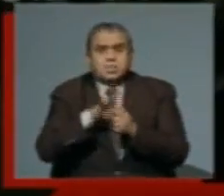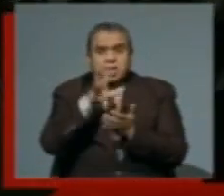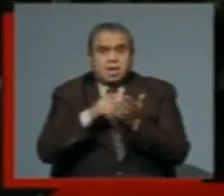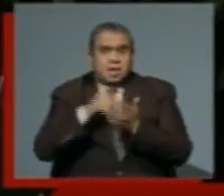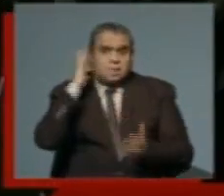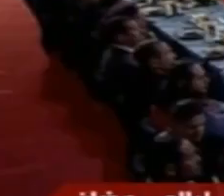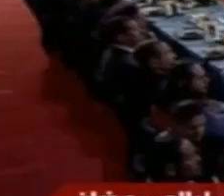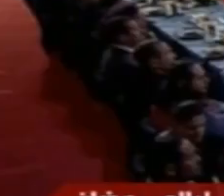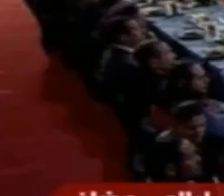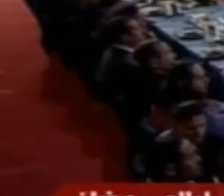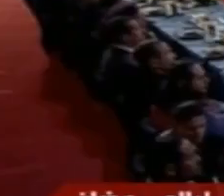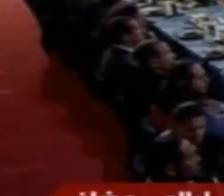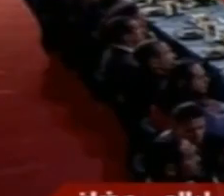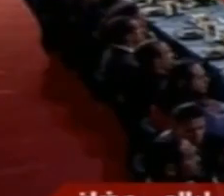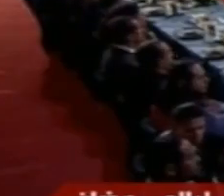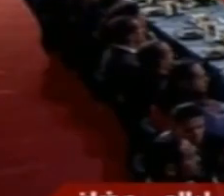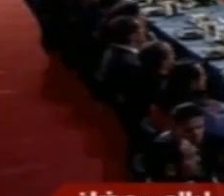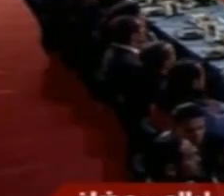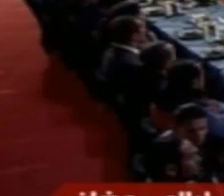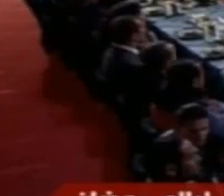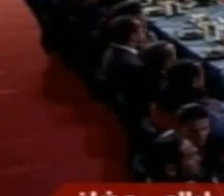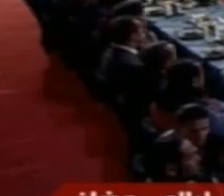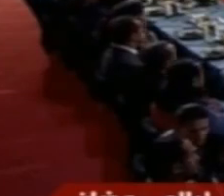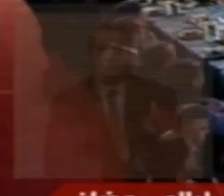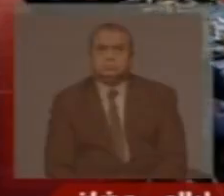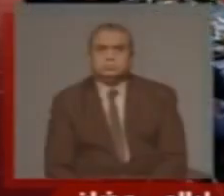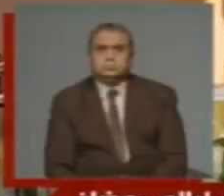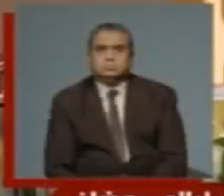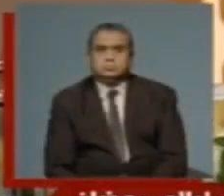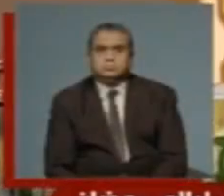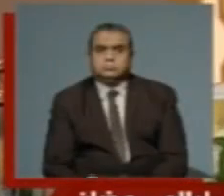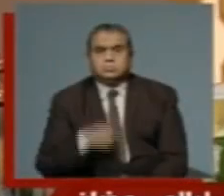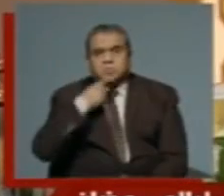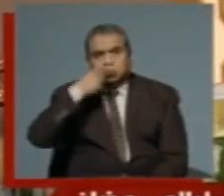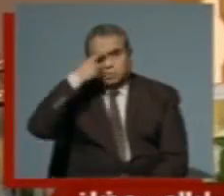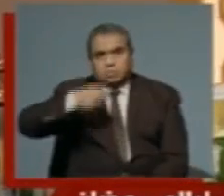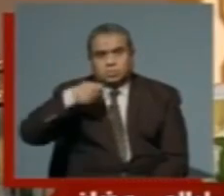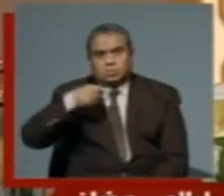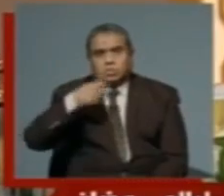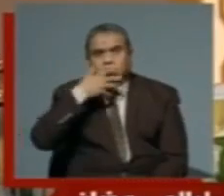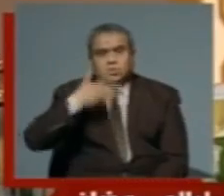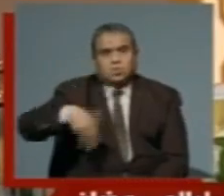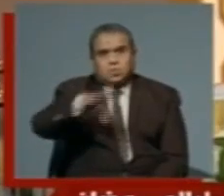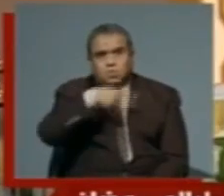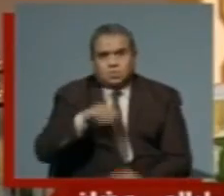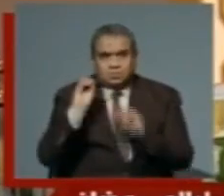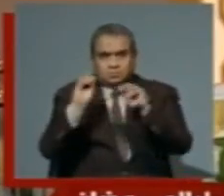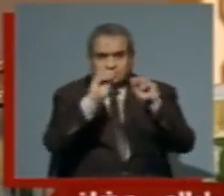رمضان جانا بسم الله الرحمن الرحيم مره ثانيه كل سنه وانتم طيبين وارجو ان احنا